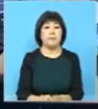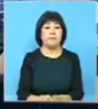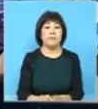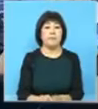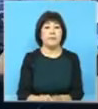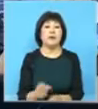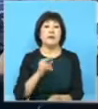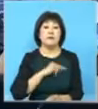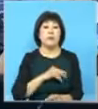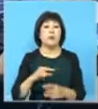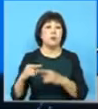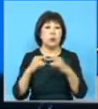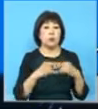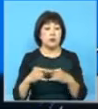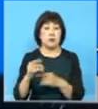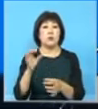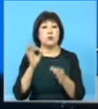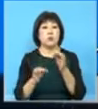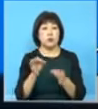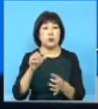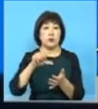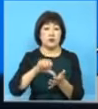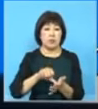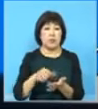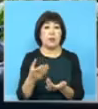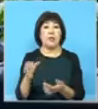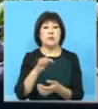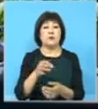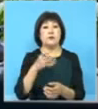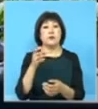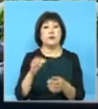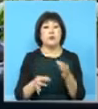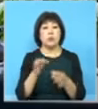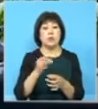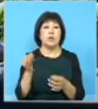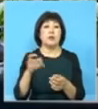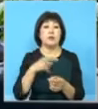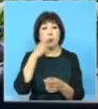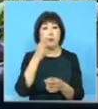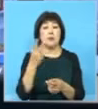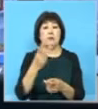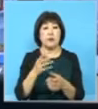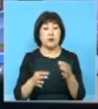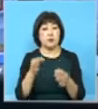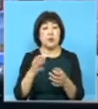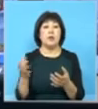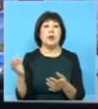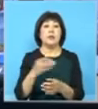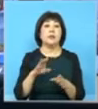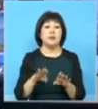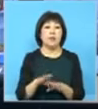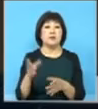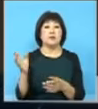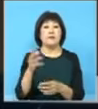В работе круглого стола приняли участие судьи областного суда, следственные судьи суда номер 2 города Актобе, руководители правоохранительных органов, а также